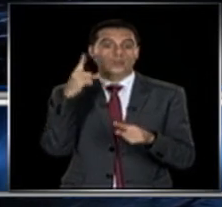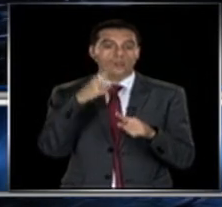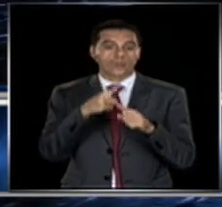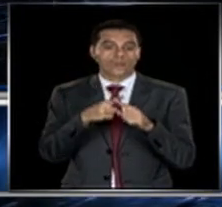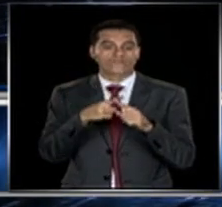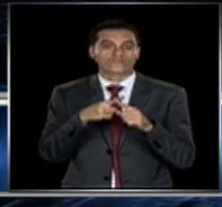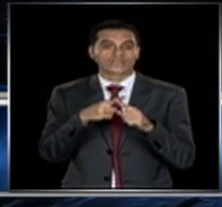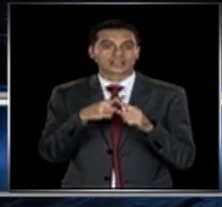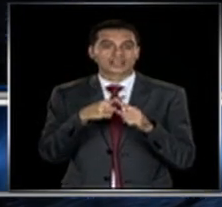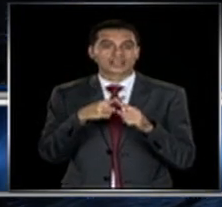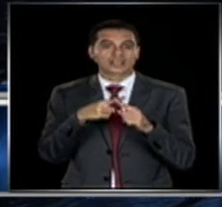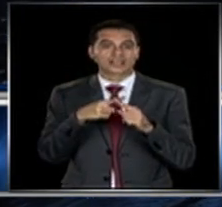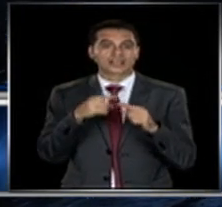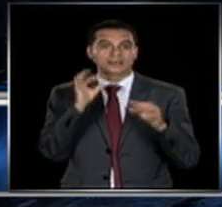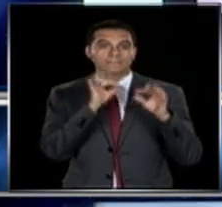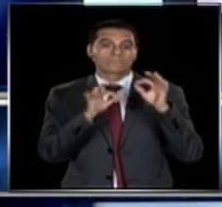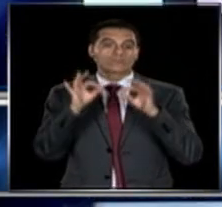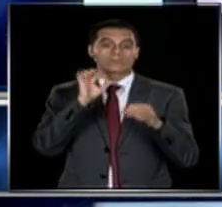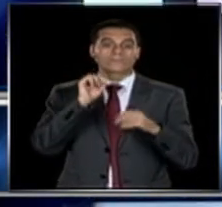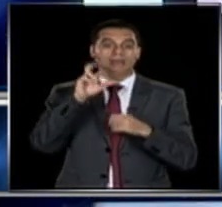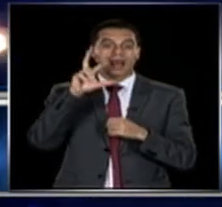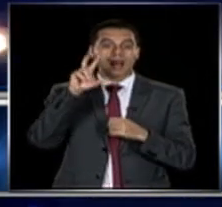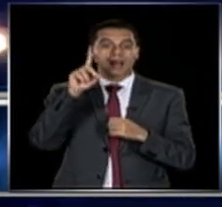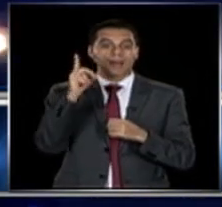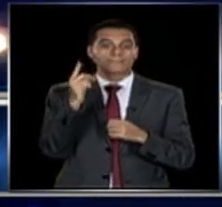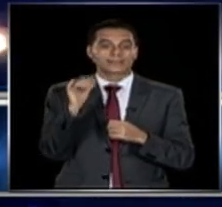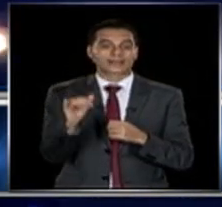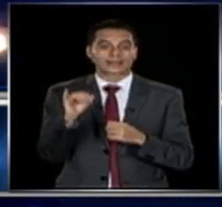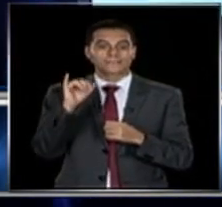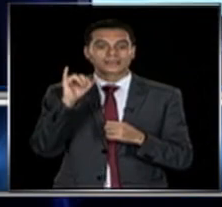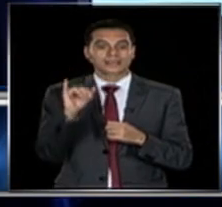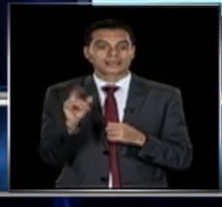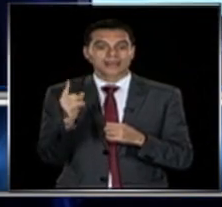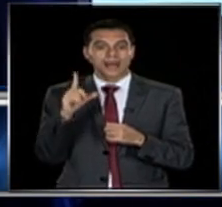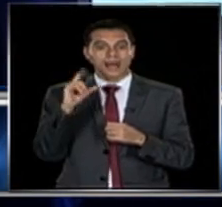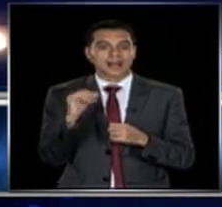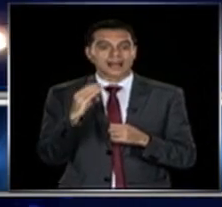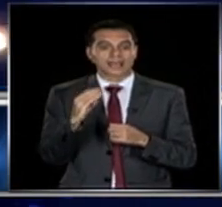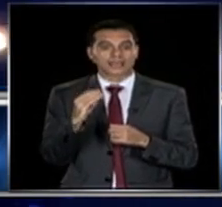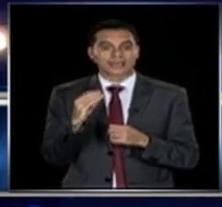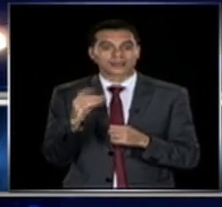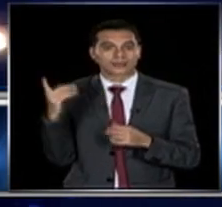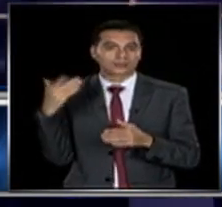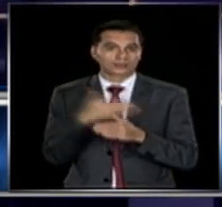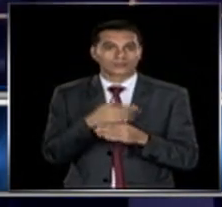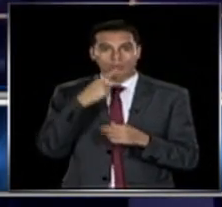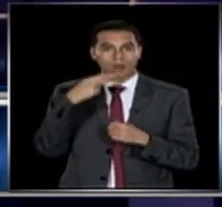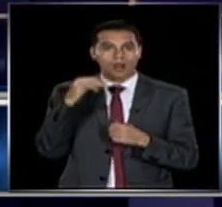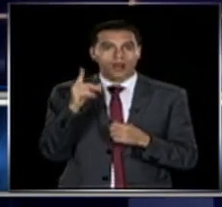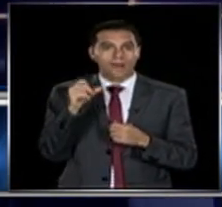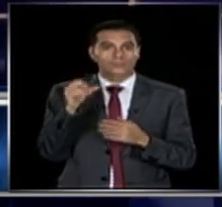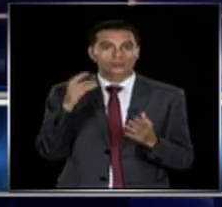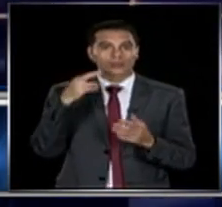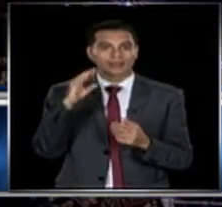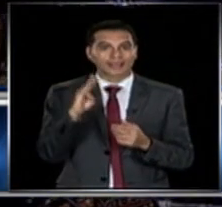في البريمير ليج؟ عمرو زكي. عمرو زكي مع ويجن. طيب انت زعلان ليه؟ إجابة